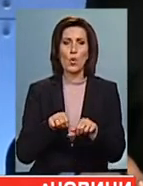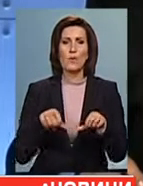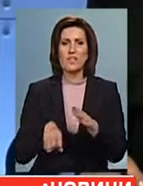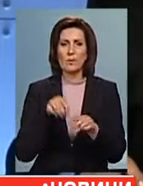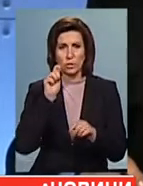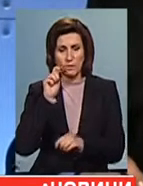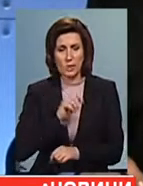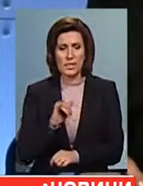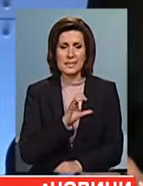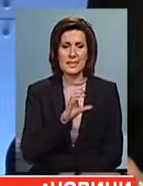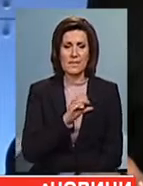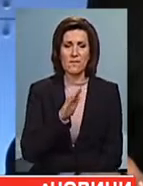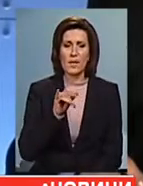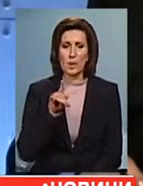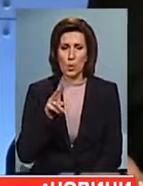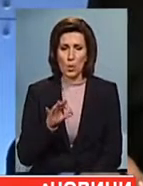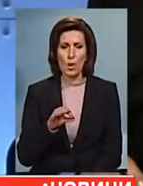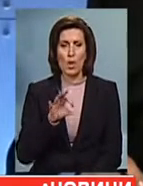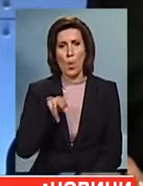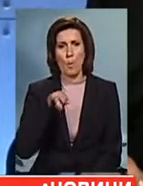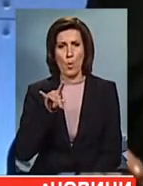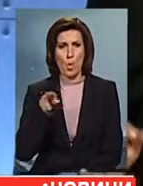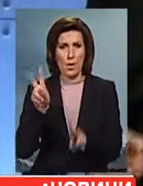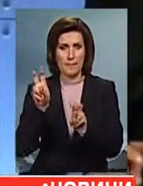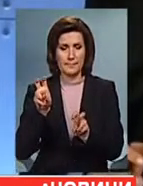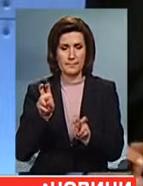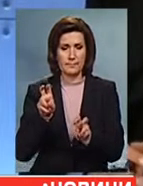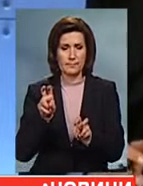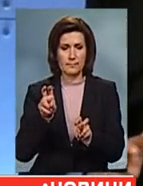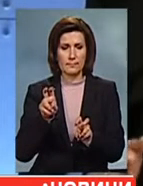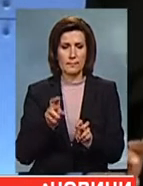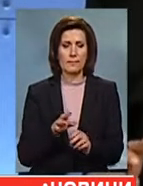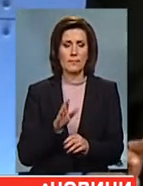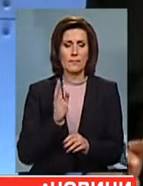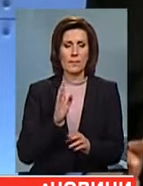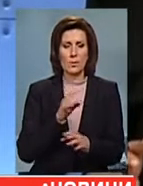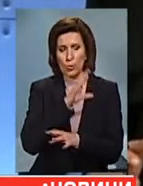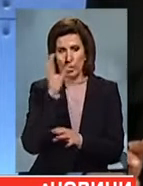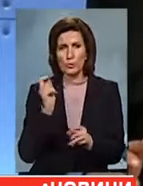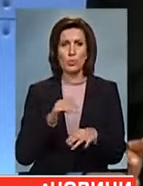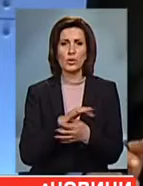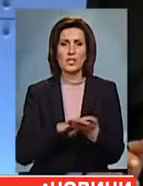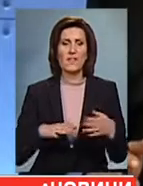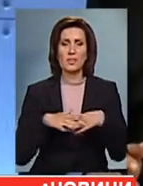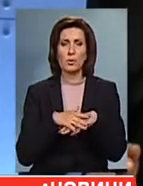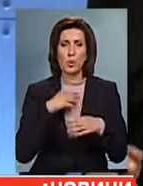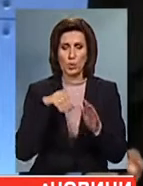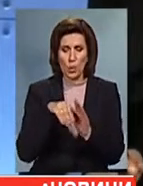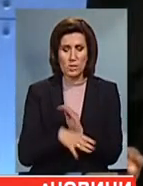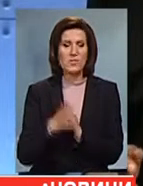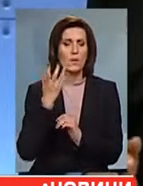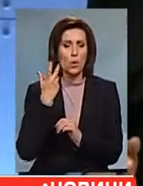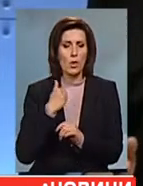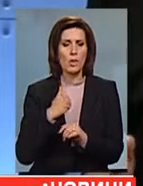виборців України, та Сергій Федько, опора. Ну, буде всю ніч буде тривати підрахунок голосів. Коли